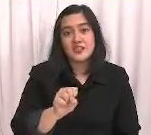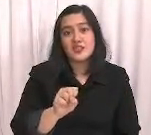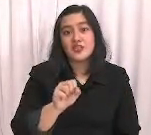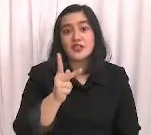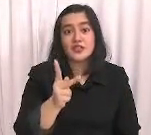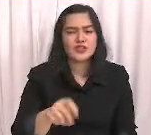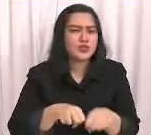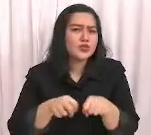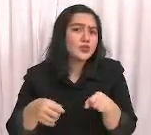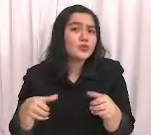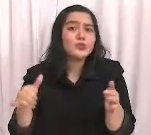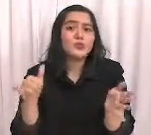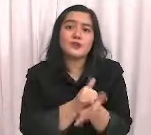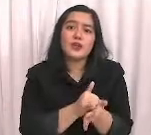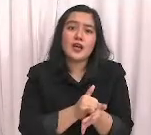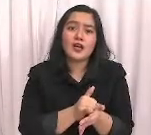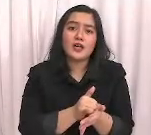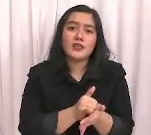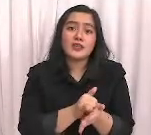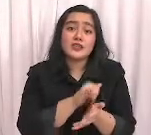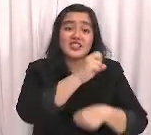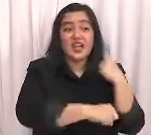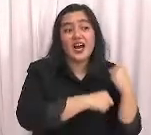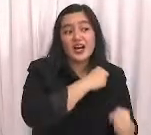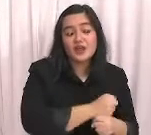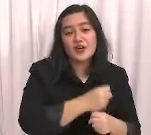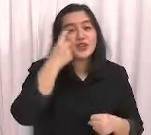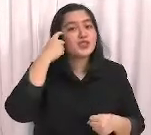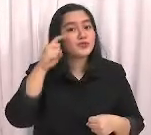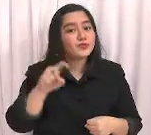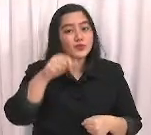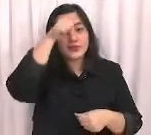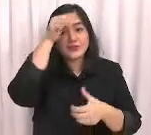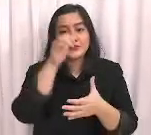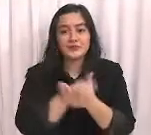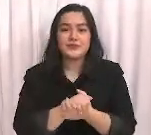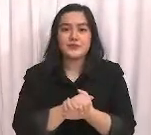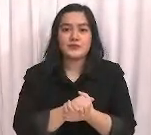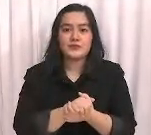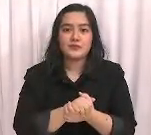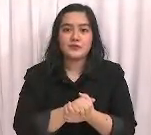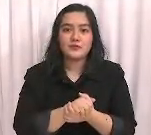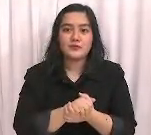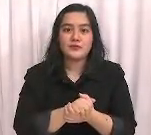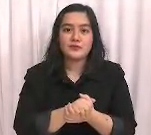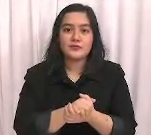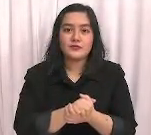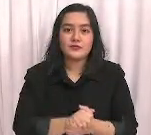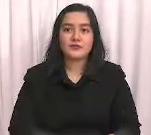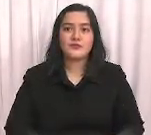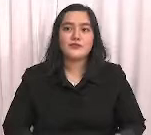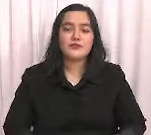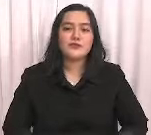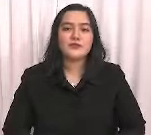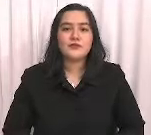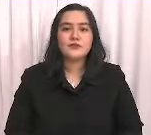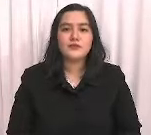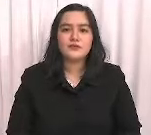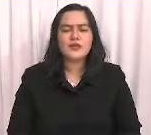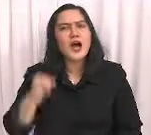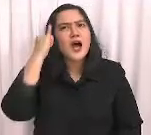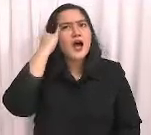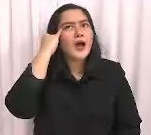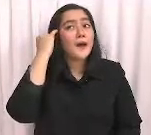ano? Akalain mo matindi ito. Kaya sabi ko nga sa inyo, this is unbelievable mga kapatid. Imagine na yung babae,